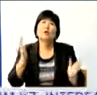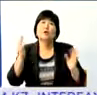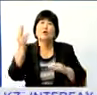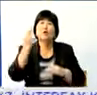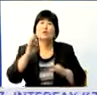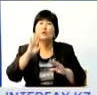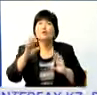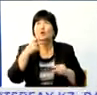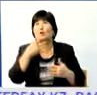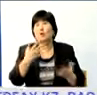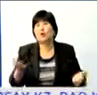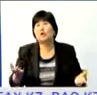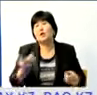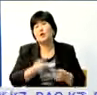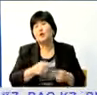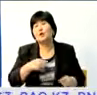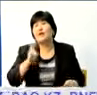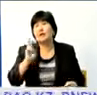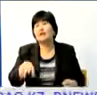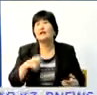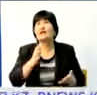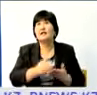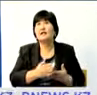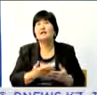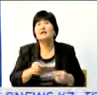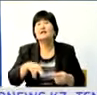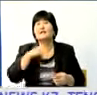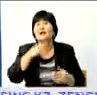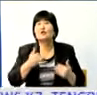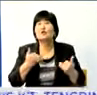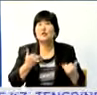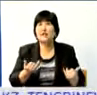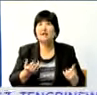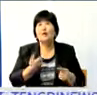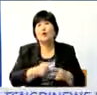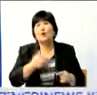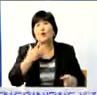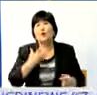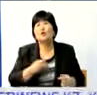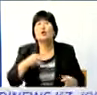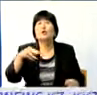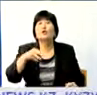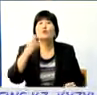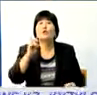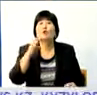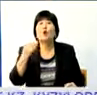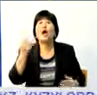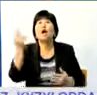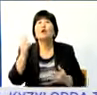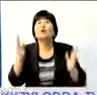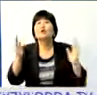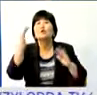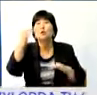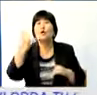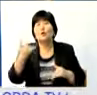жерде көрінеді. Сол енді келгеннен кейін, тағзым жасағаннан кейін, сол өзімнің Мұстафа Шоқай атты суретімді осы